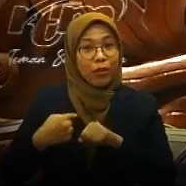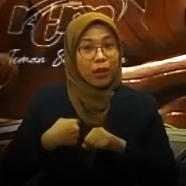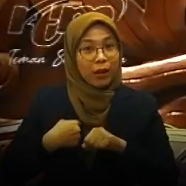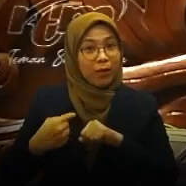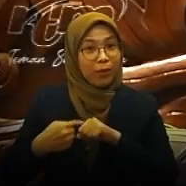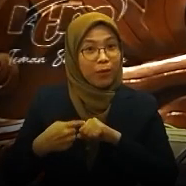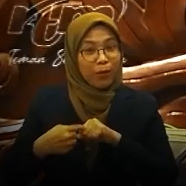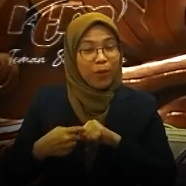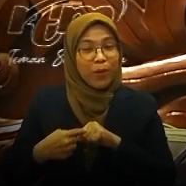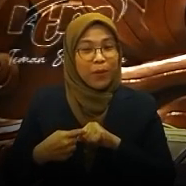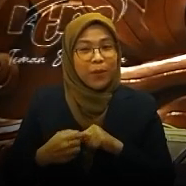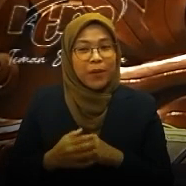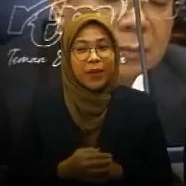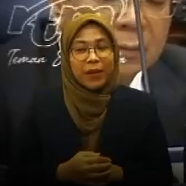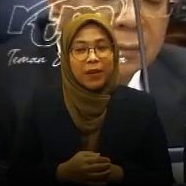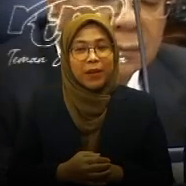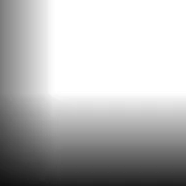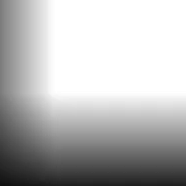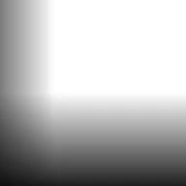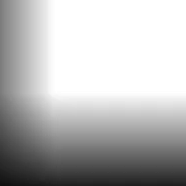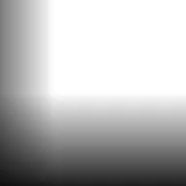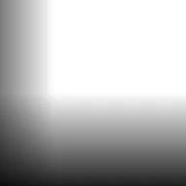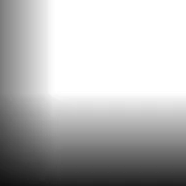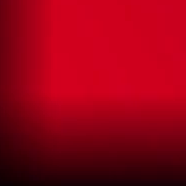semua oke. Alright. Saya jelaskan.